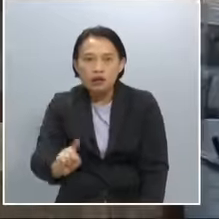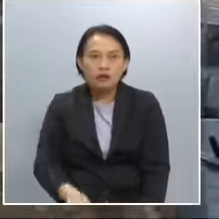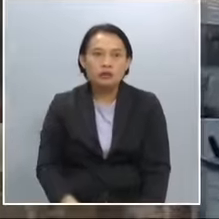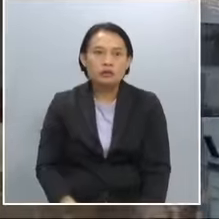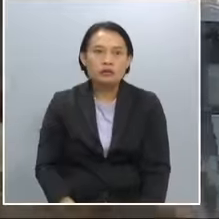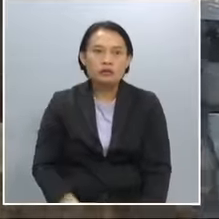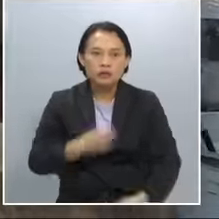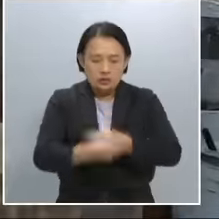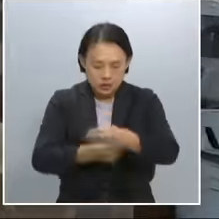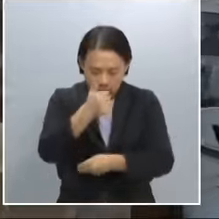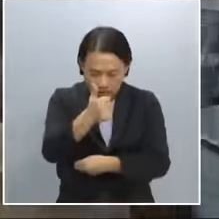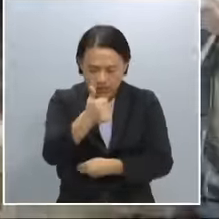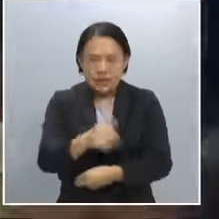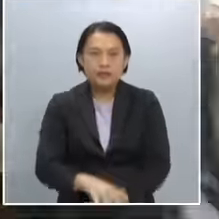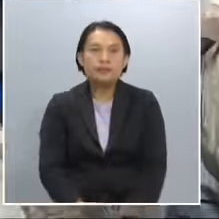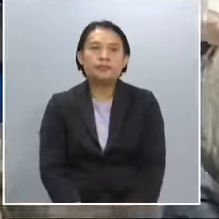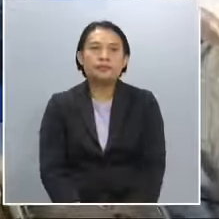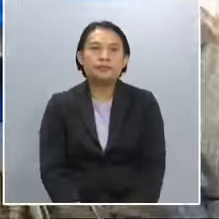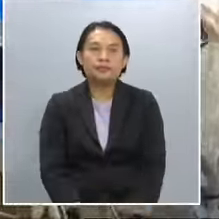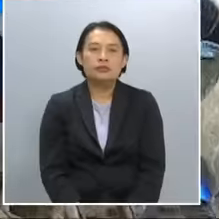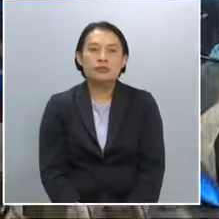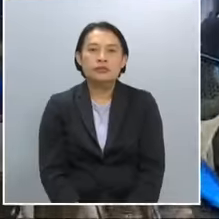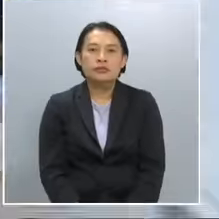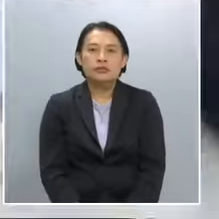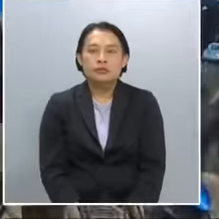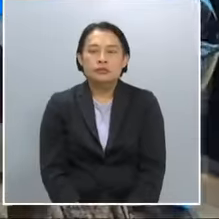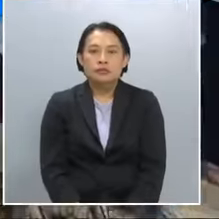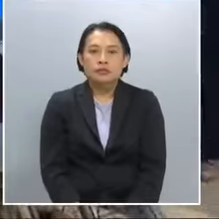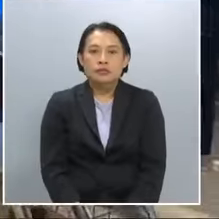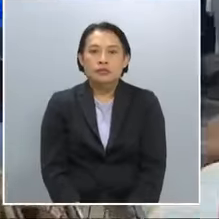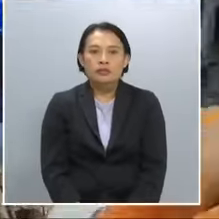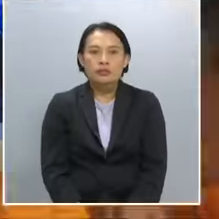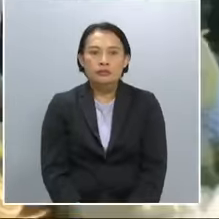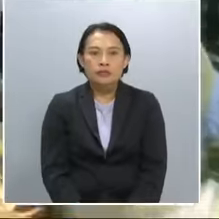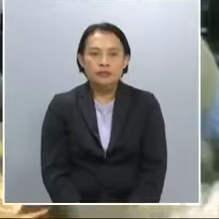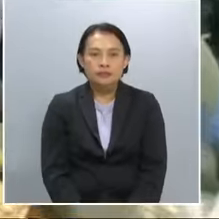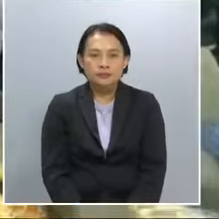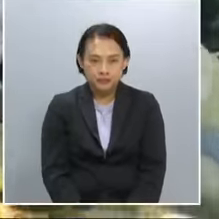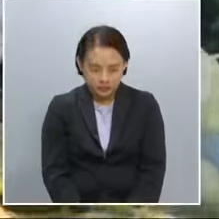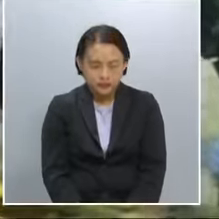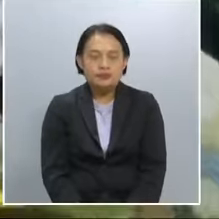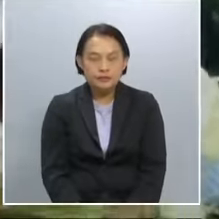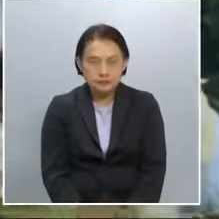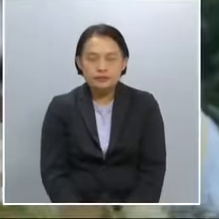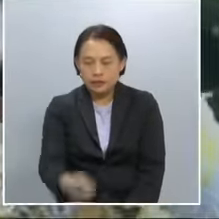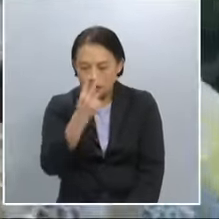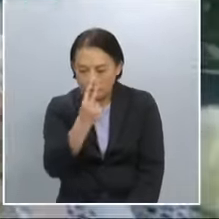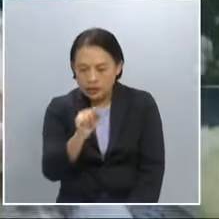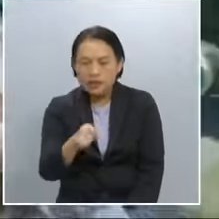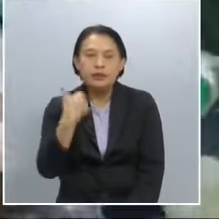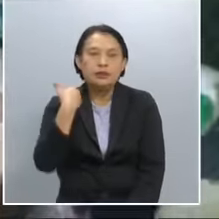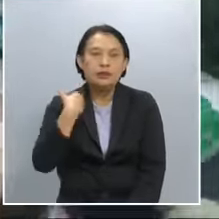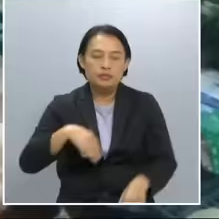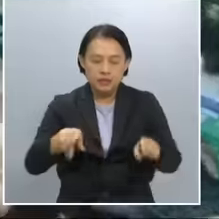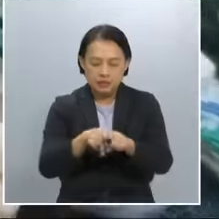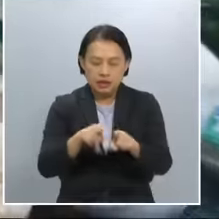ขายดีไหมพี ่นั่นแหละฮะท่านผู้ชมขณะที่ก็ยังมีน้ำตาให้เห็นเป็นระยะ อัน นั้นมา